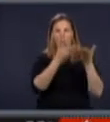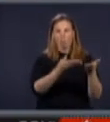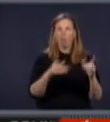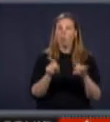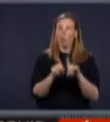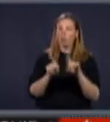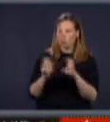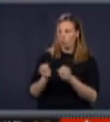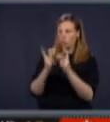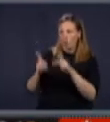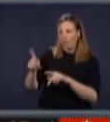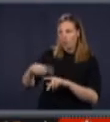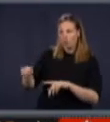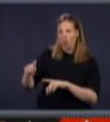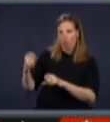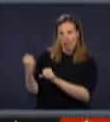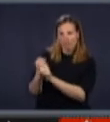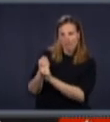s'en achètent, qui s'en font